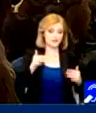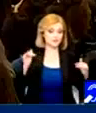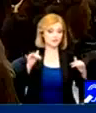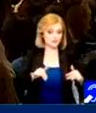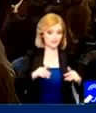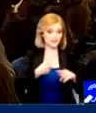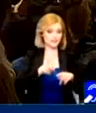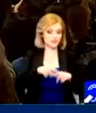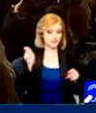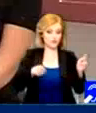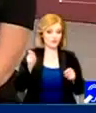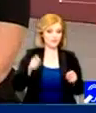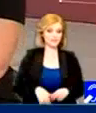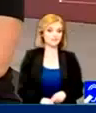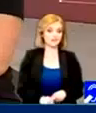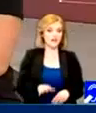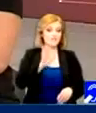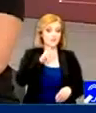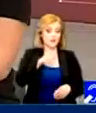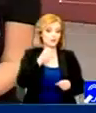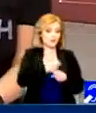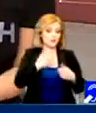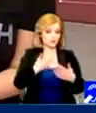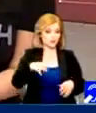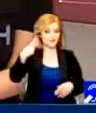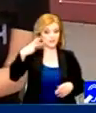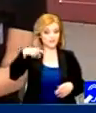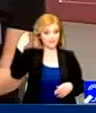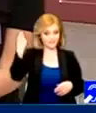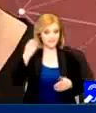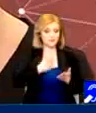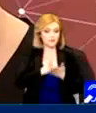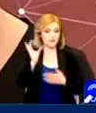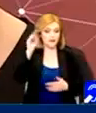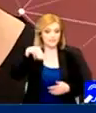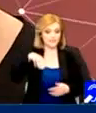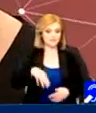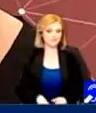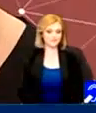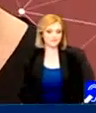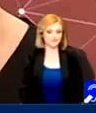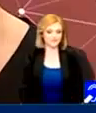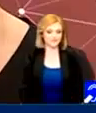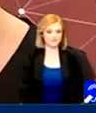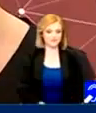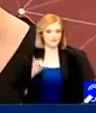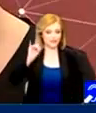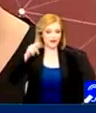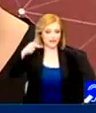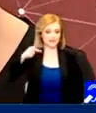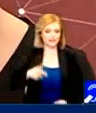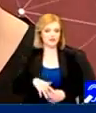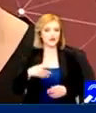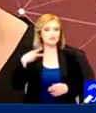Tech Women Summit. Olesia Oaserele lucrează de aproape 20 de ani în IT. În 2000, când absolveam